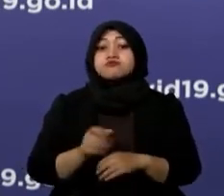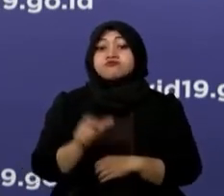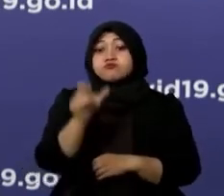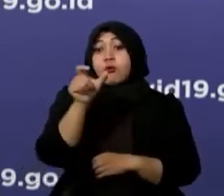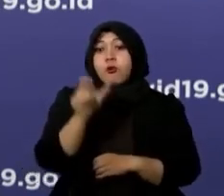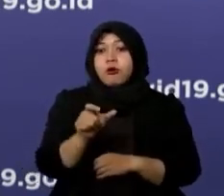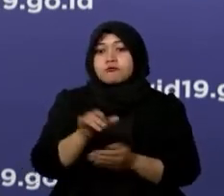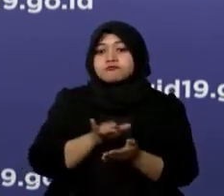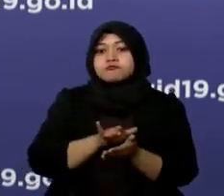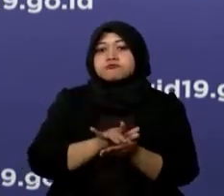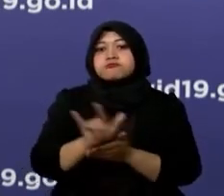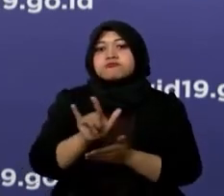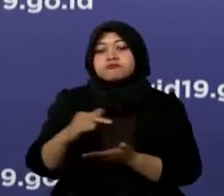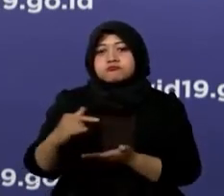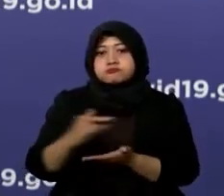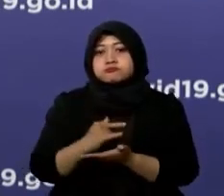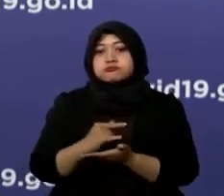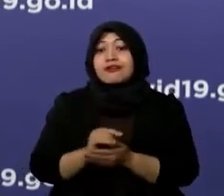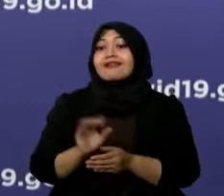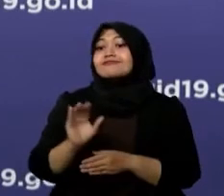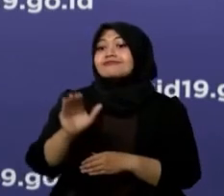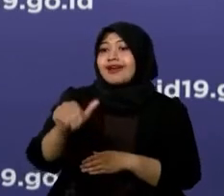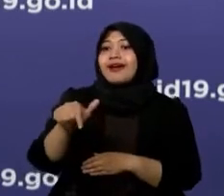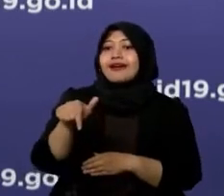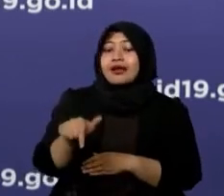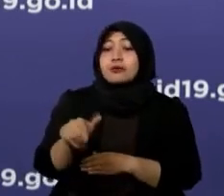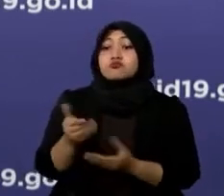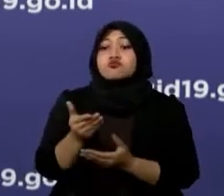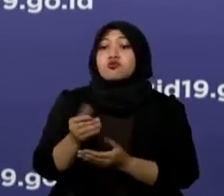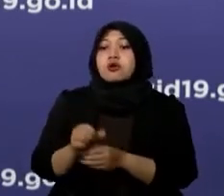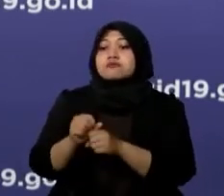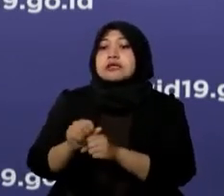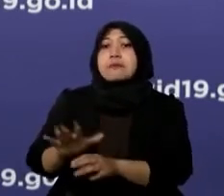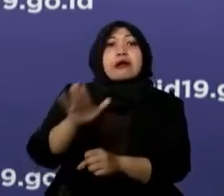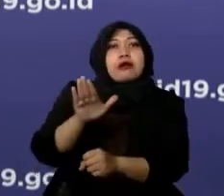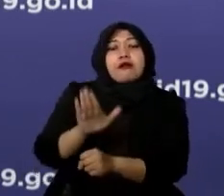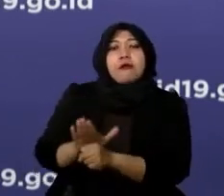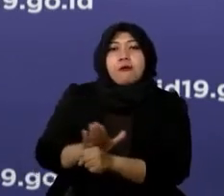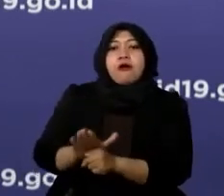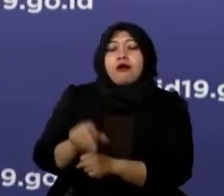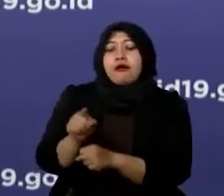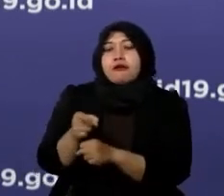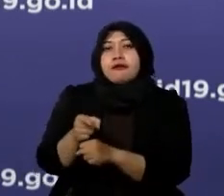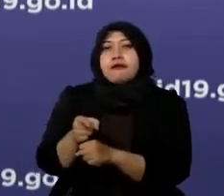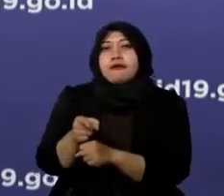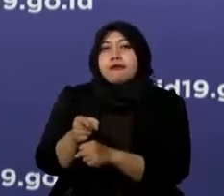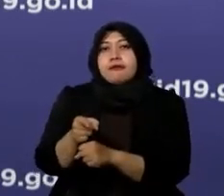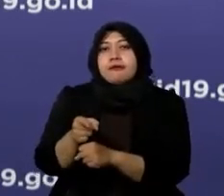memiliki riwayat perjalanan dari daerah yang diyakini transmisi lokalnya